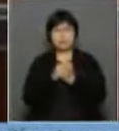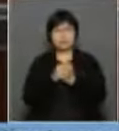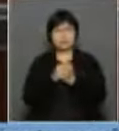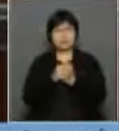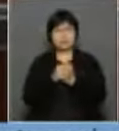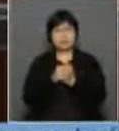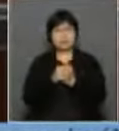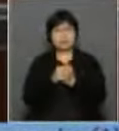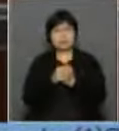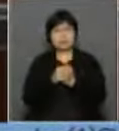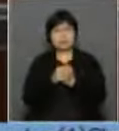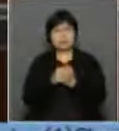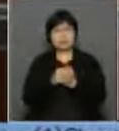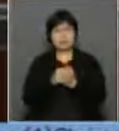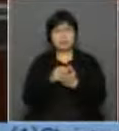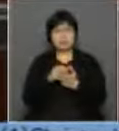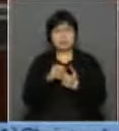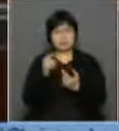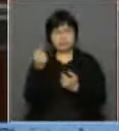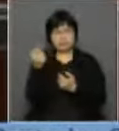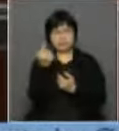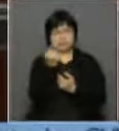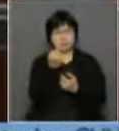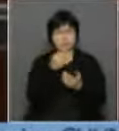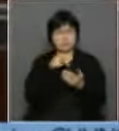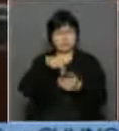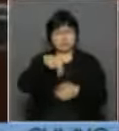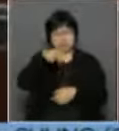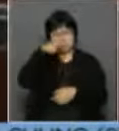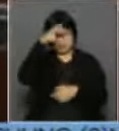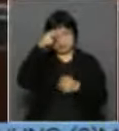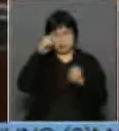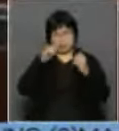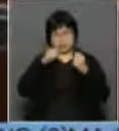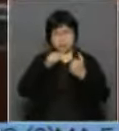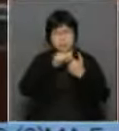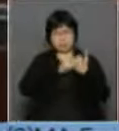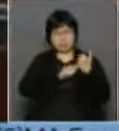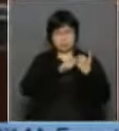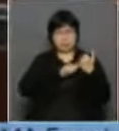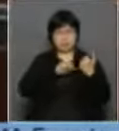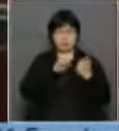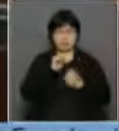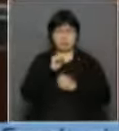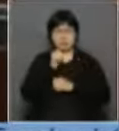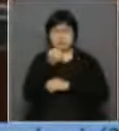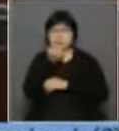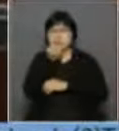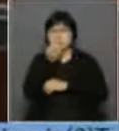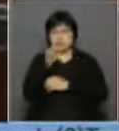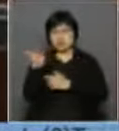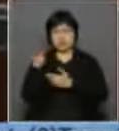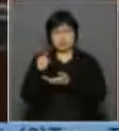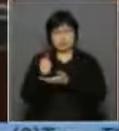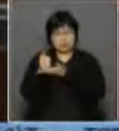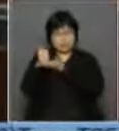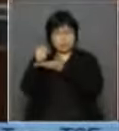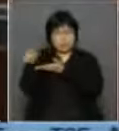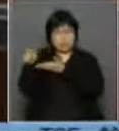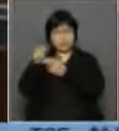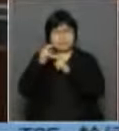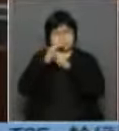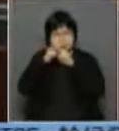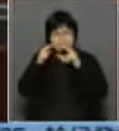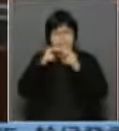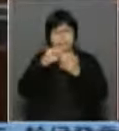然每一個行會成員他發表意見，我們要尊重他們有保密的條例，能